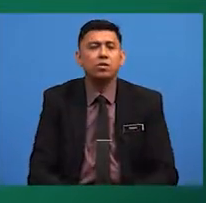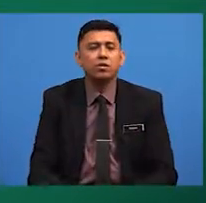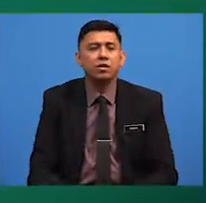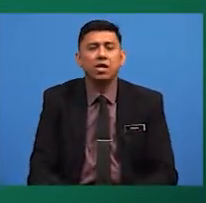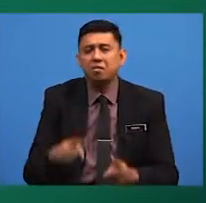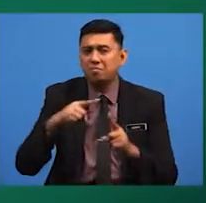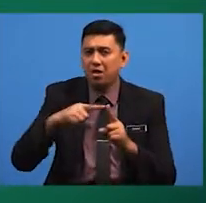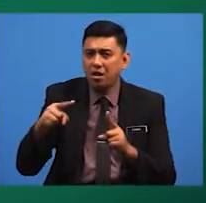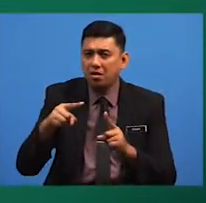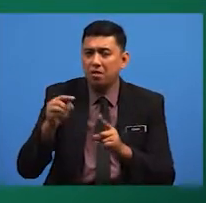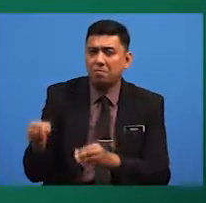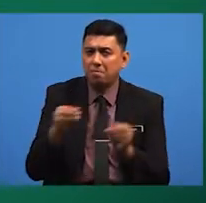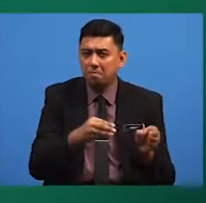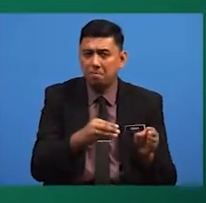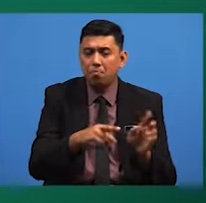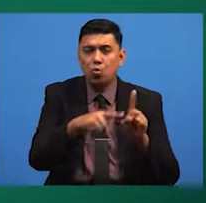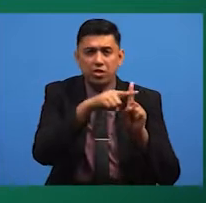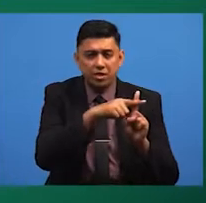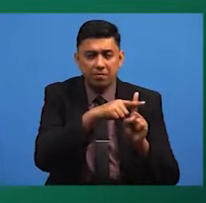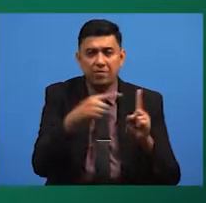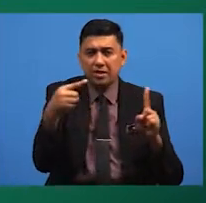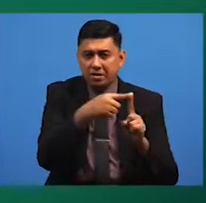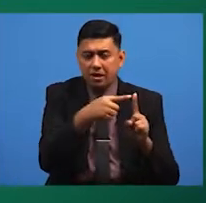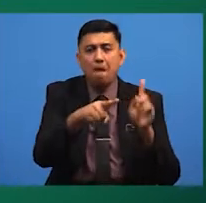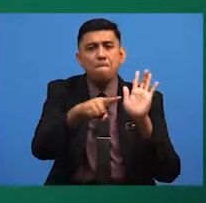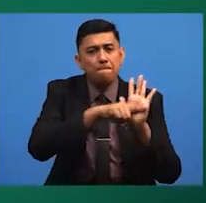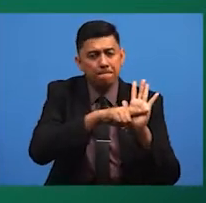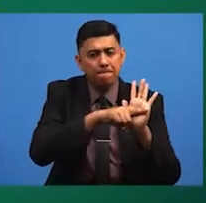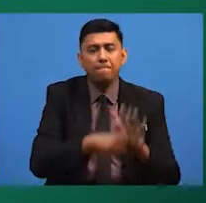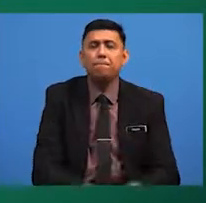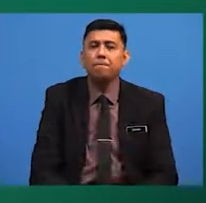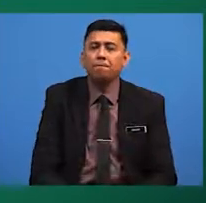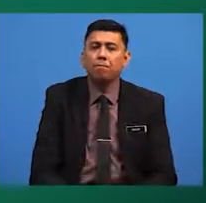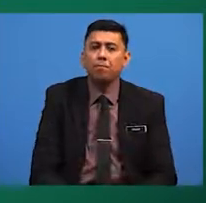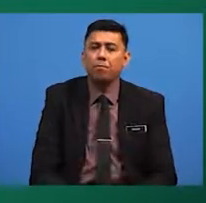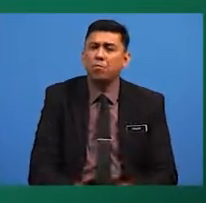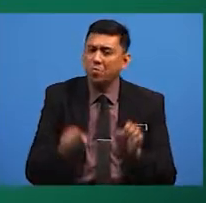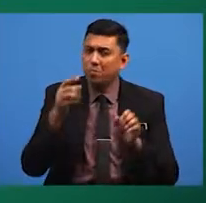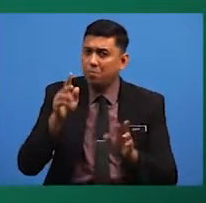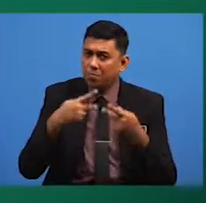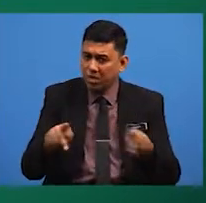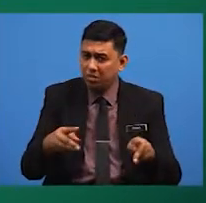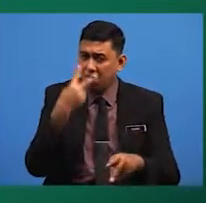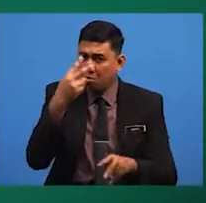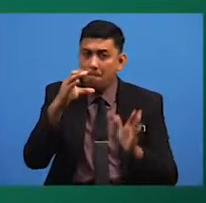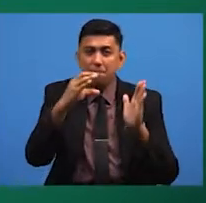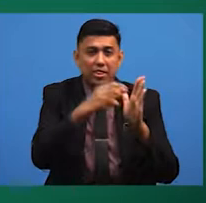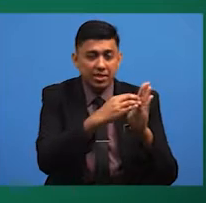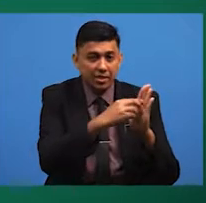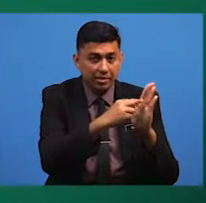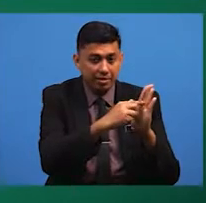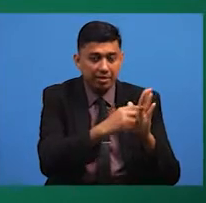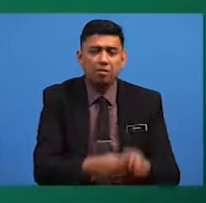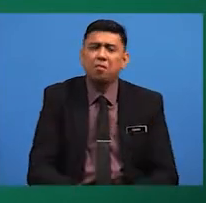terminal positif di terminal negatif Pernahkah murid-murid melihat bakery